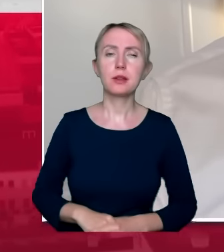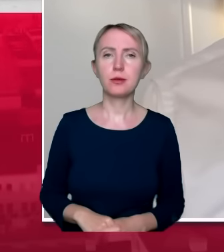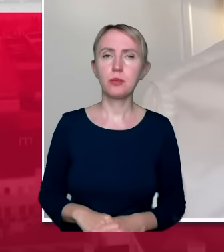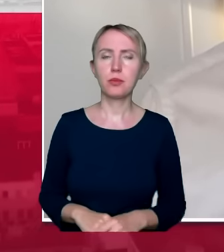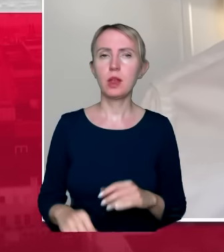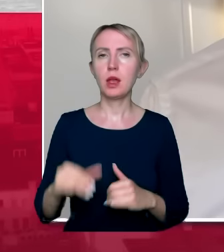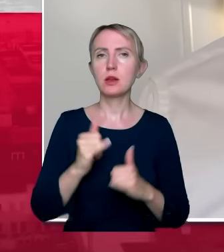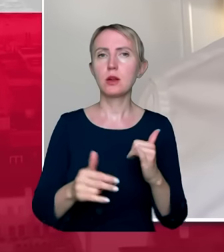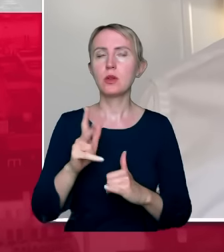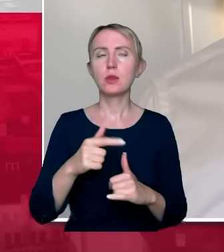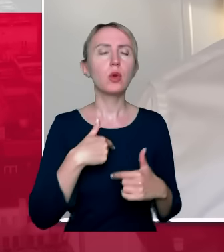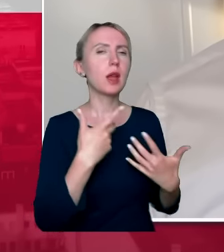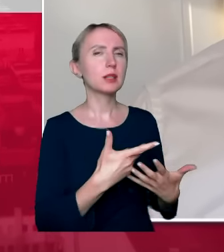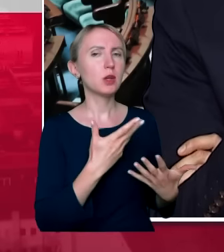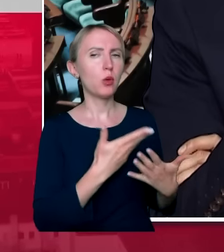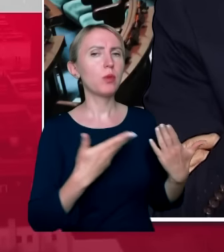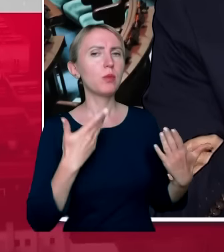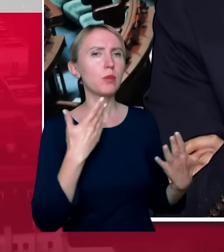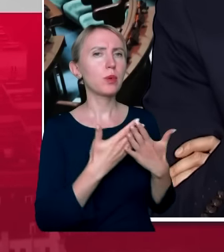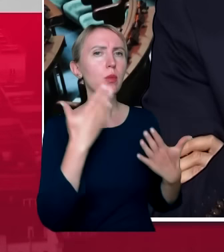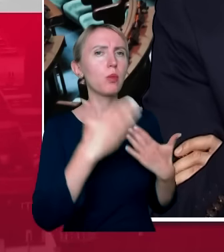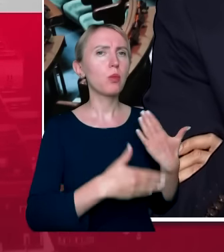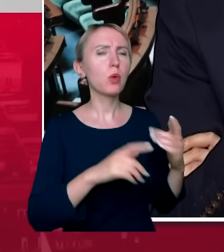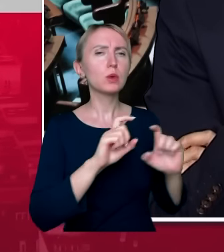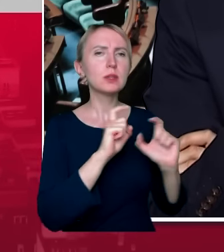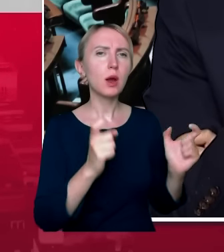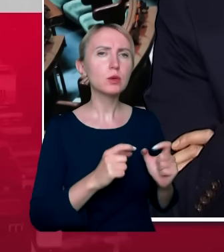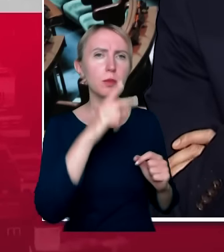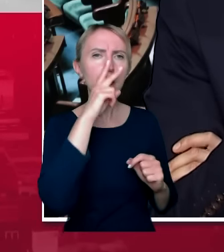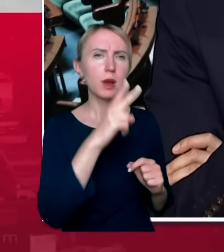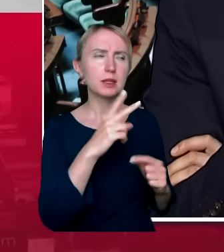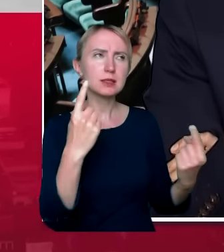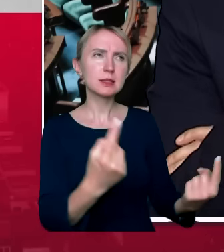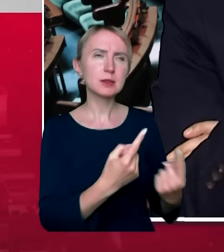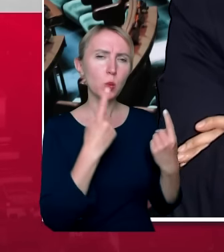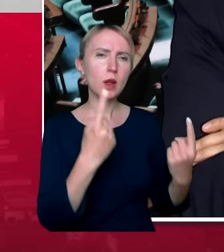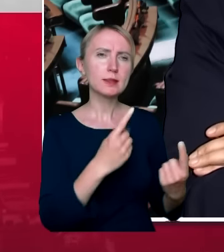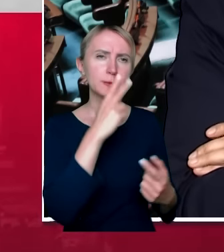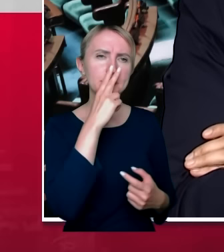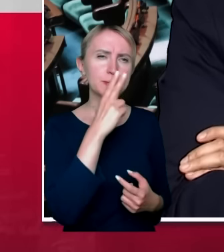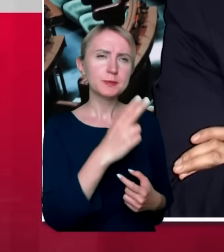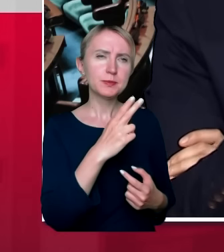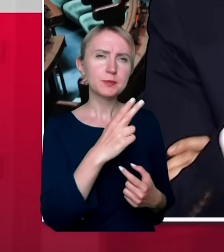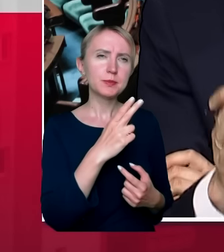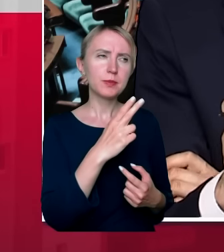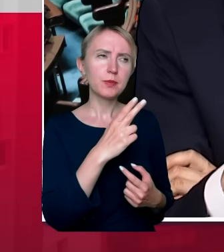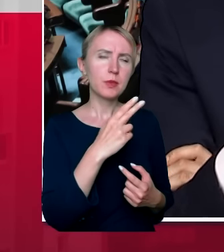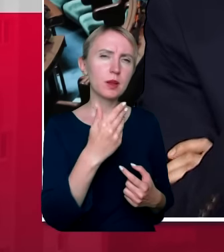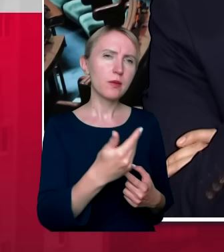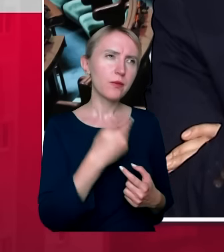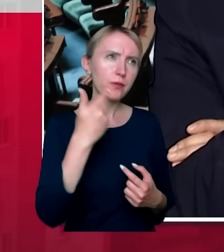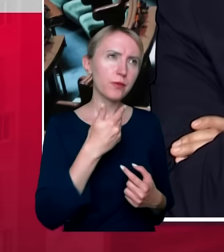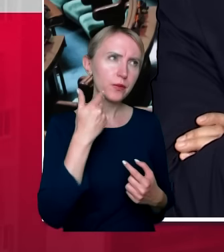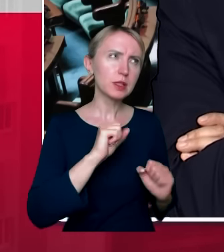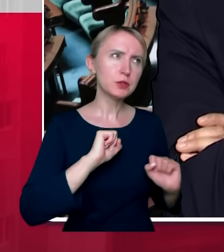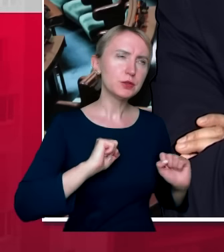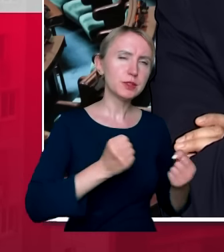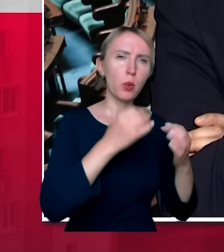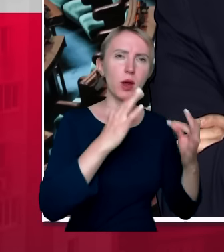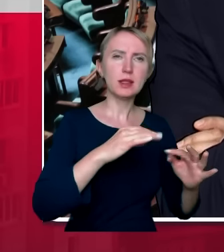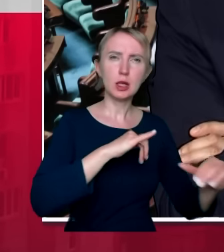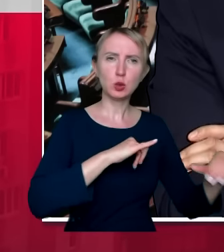To ja tylko chciałbym spuentować, panowie, dyskusję, bo cały czas patrzę się na tę sytuację, patrzę się na słowa i na czyny obecnej ekipy